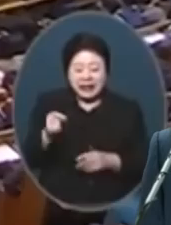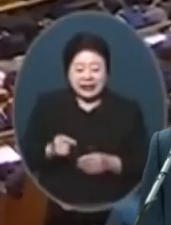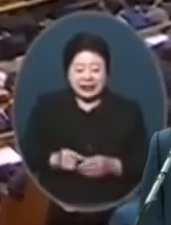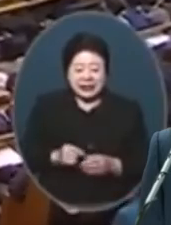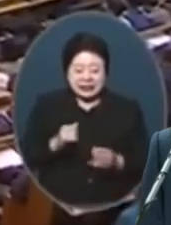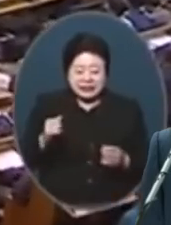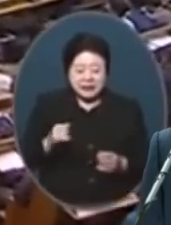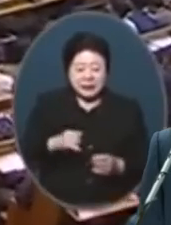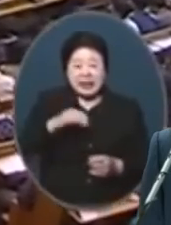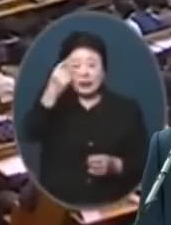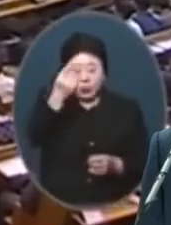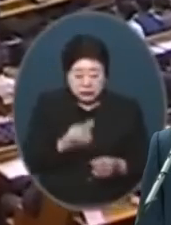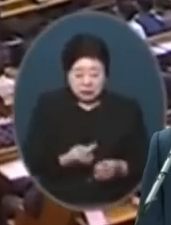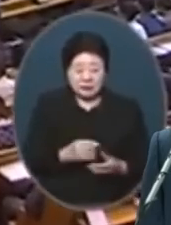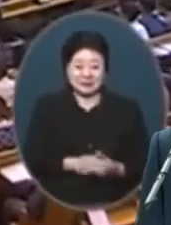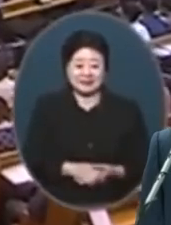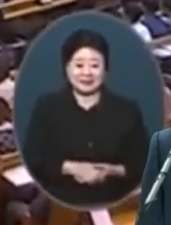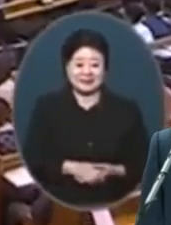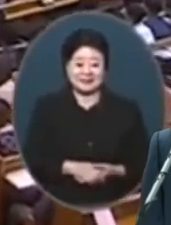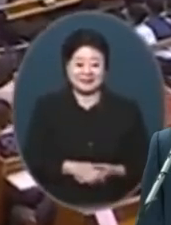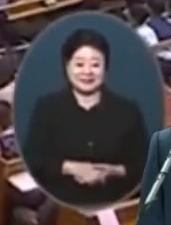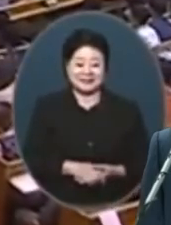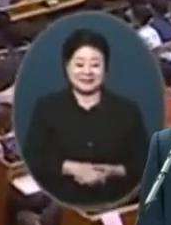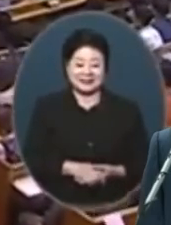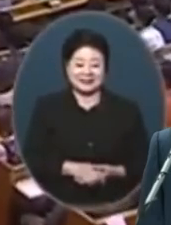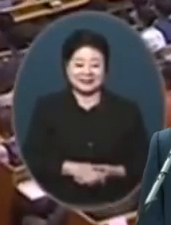사람이 갔다 왔습니다.